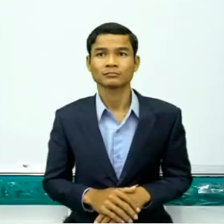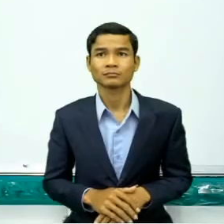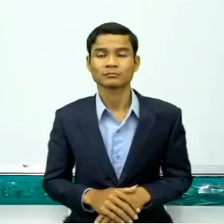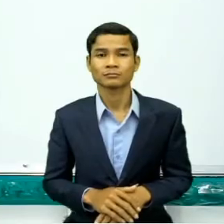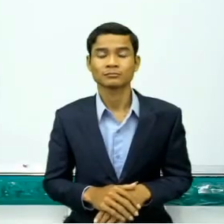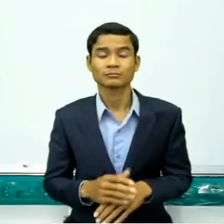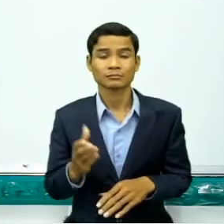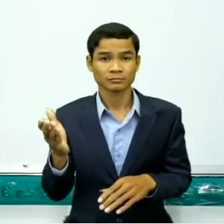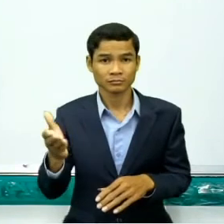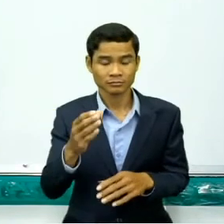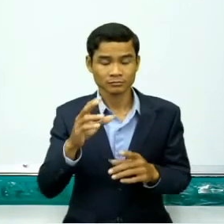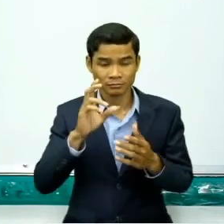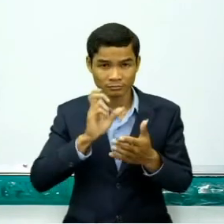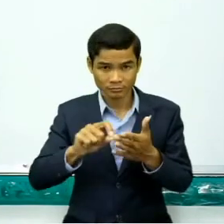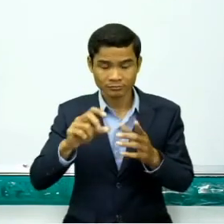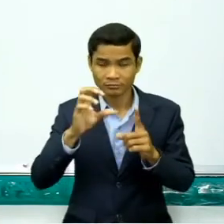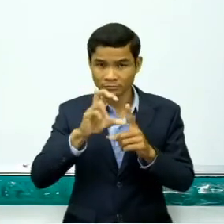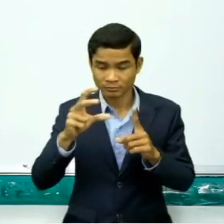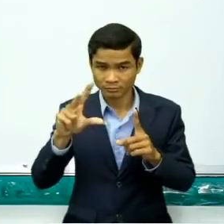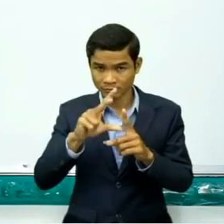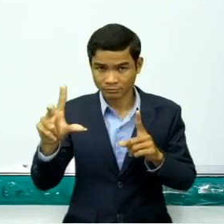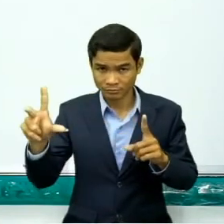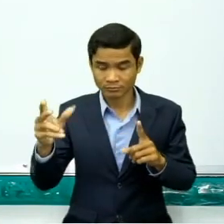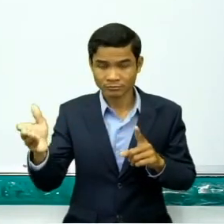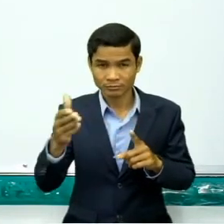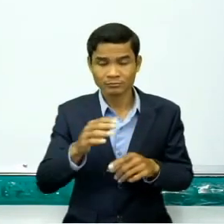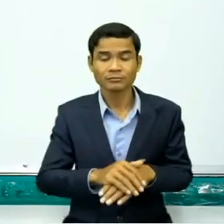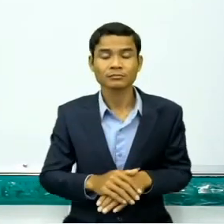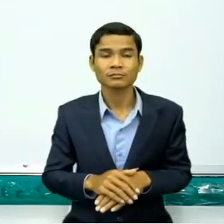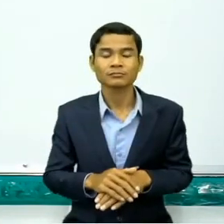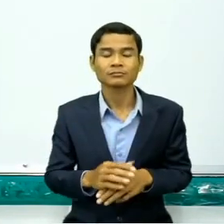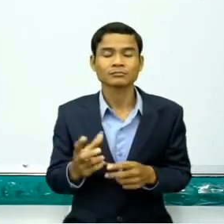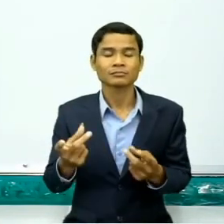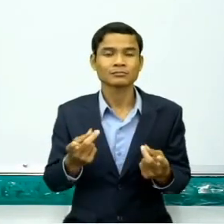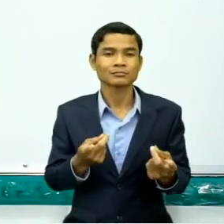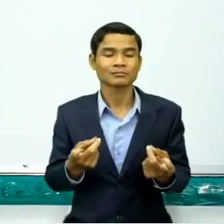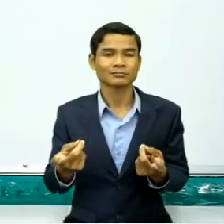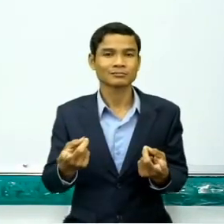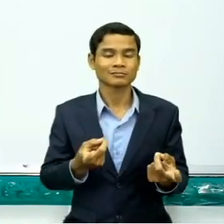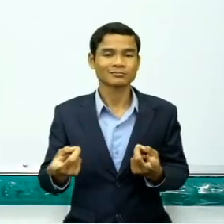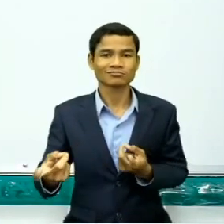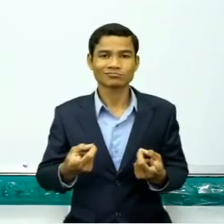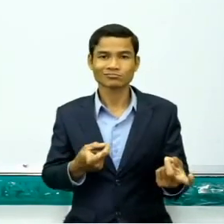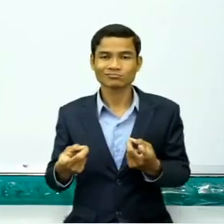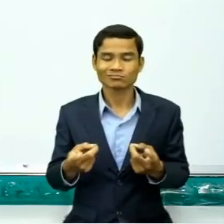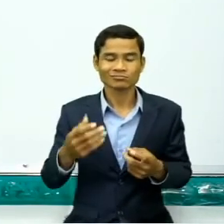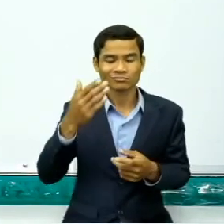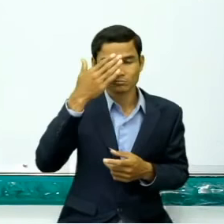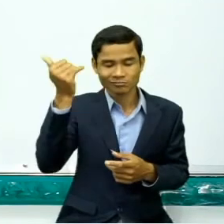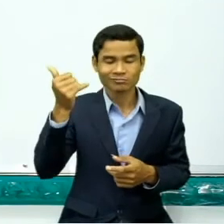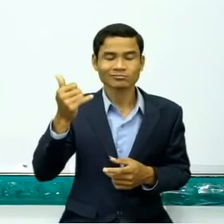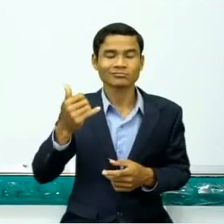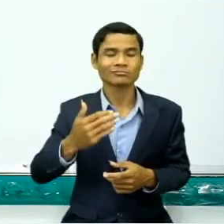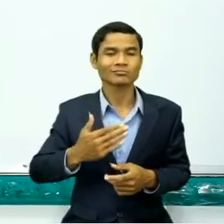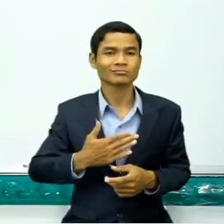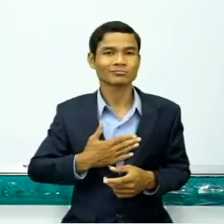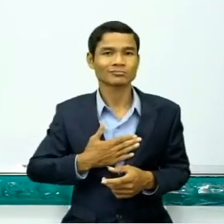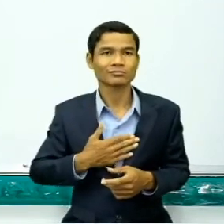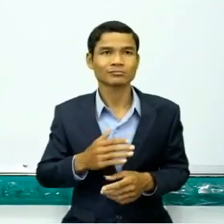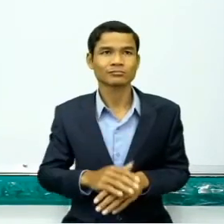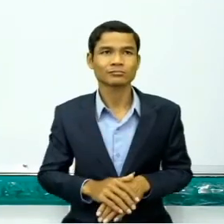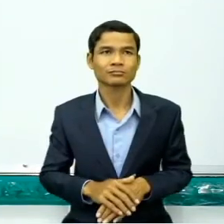chà con chó bằng tốt sẽ xây clear plot plan plot clone mặt đòn